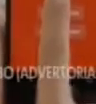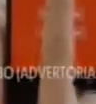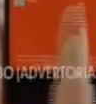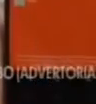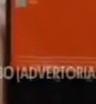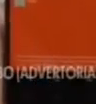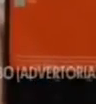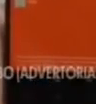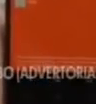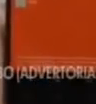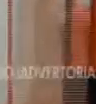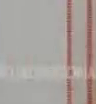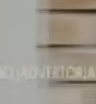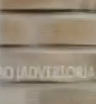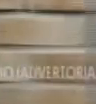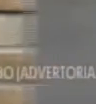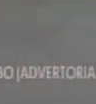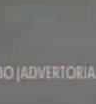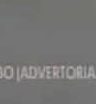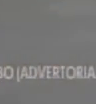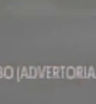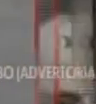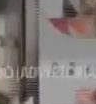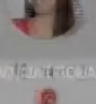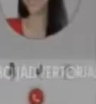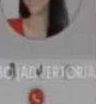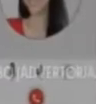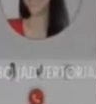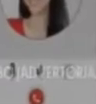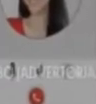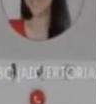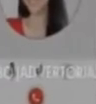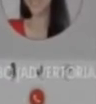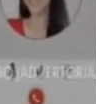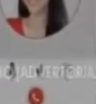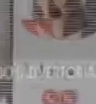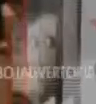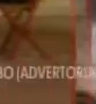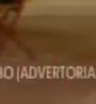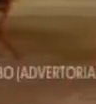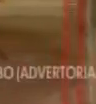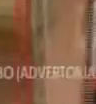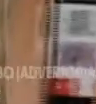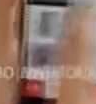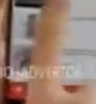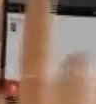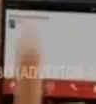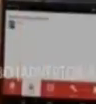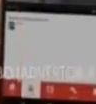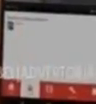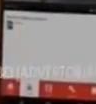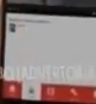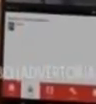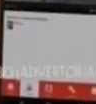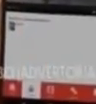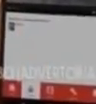Get moving, ayo get moving. Kemanapun pergi, get them moving. All you need is moving, moving wherever you